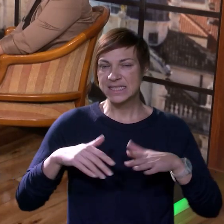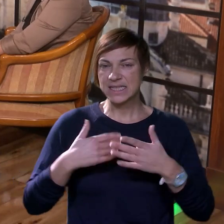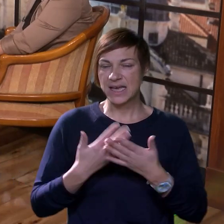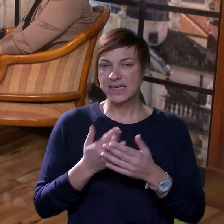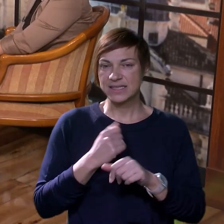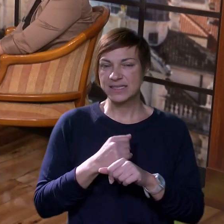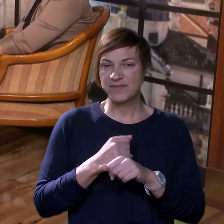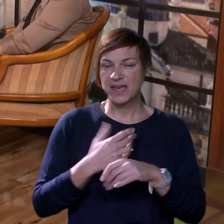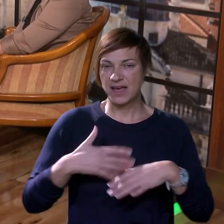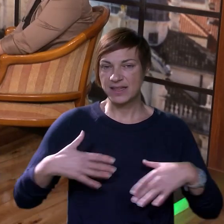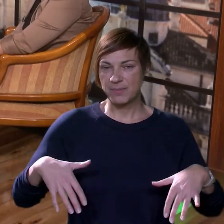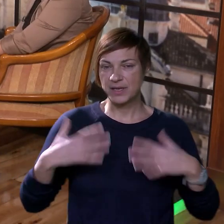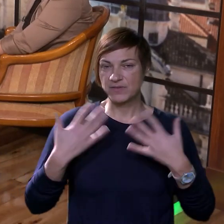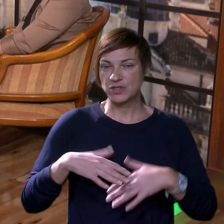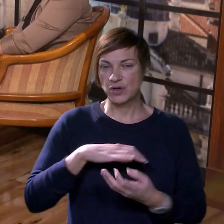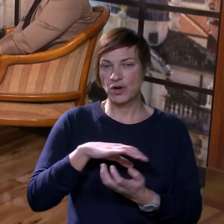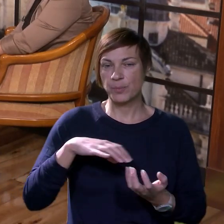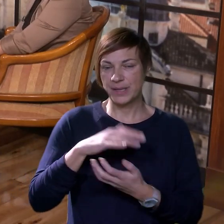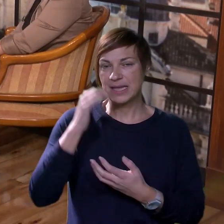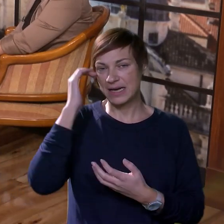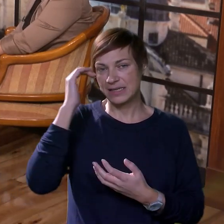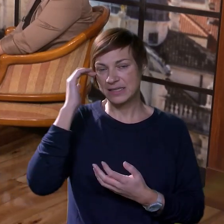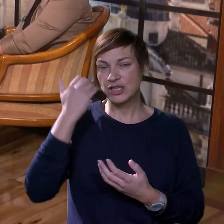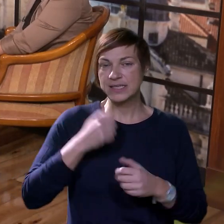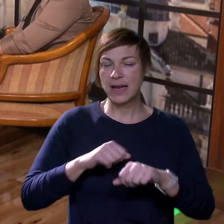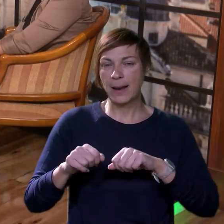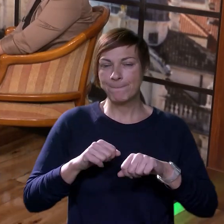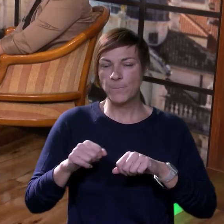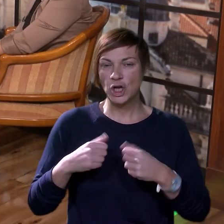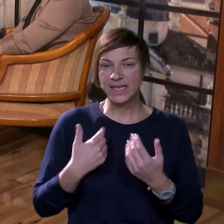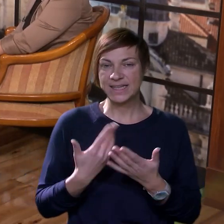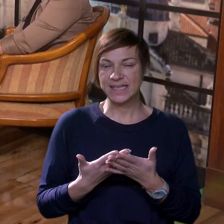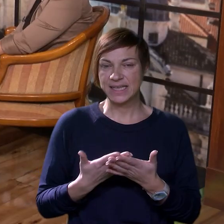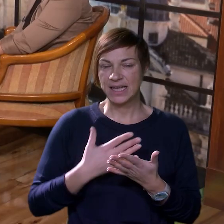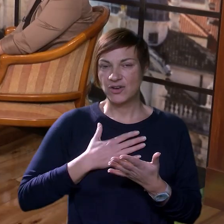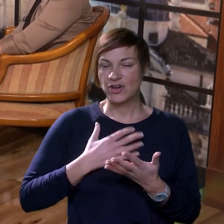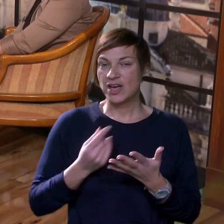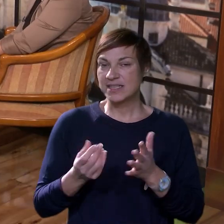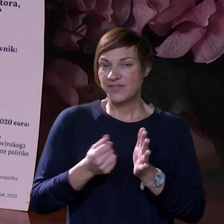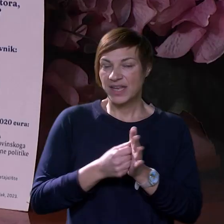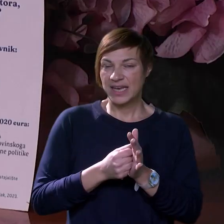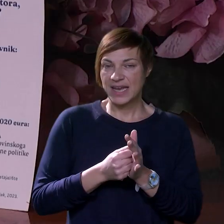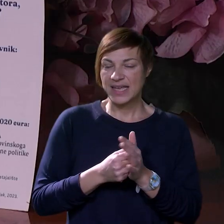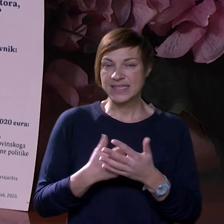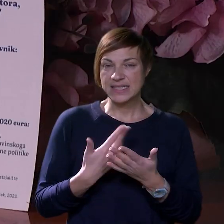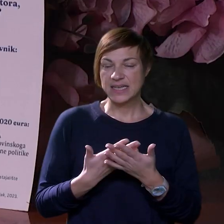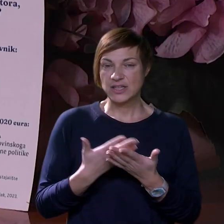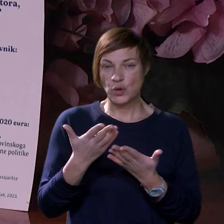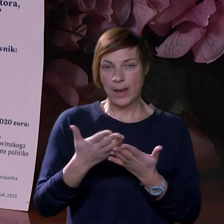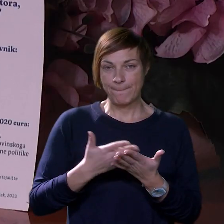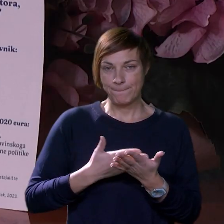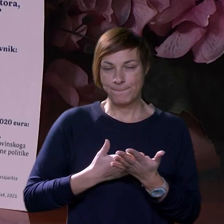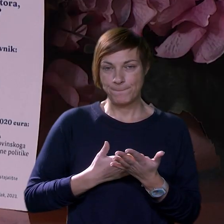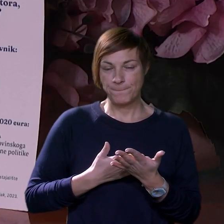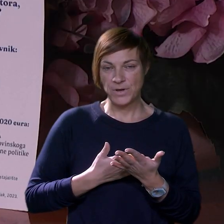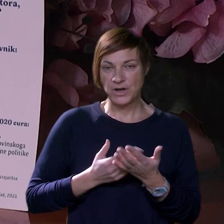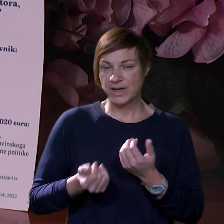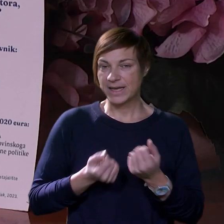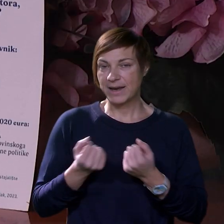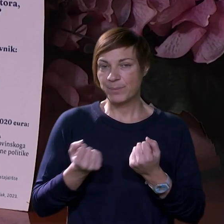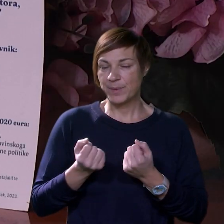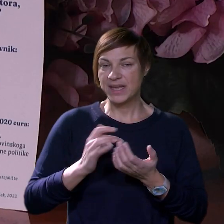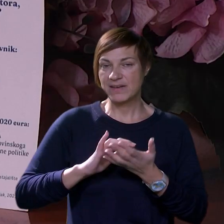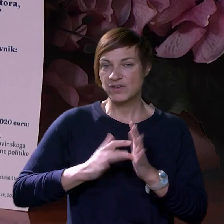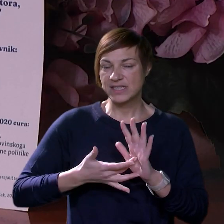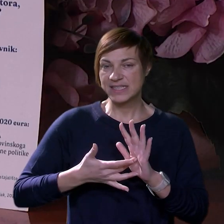ministarstvo rada, mirovinskog sustava, obitelji, socijalne politike. Ono nas financira. Znači, to je program prijevoza